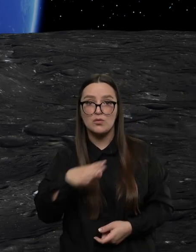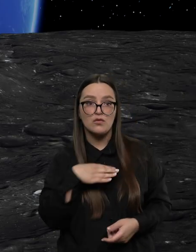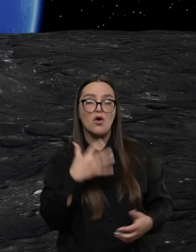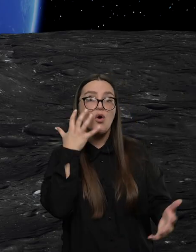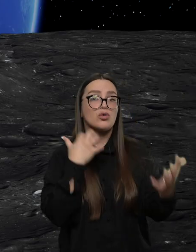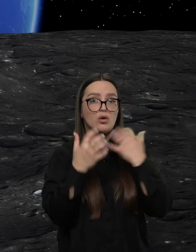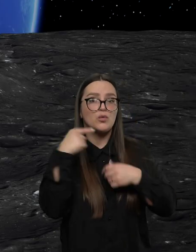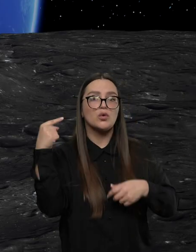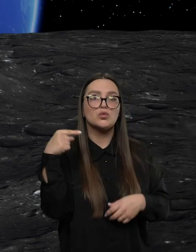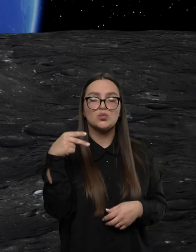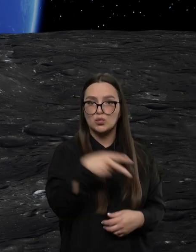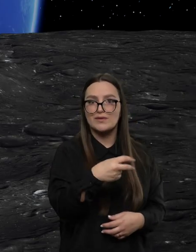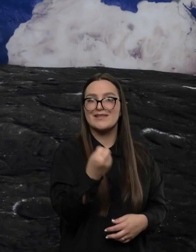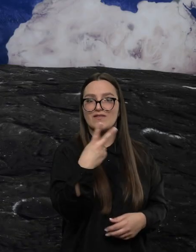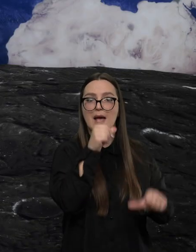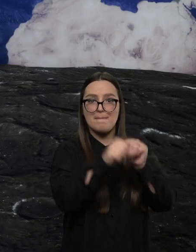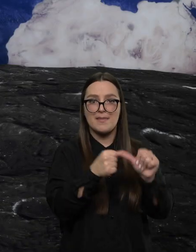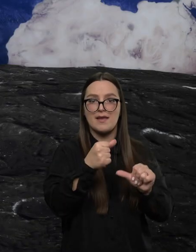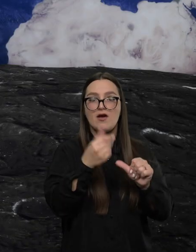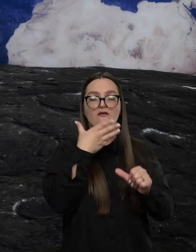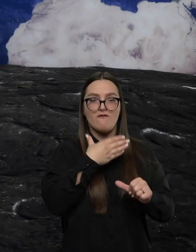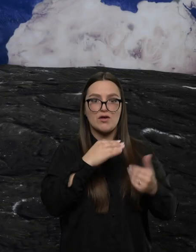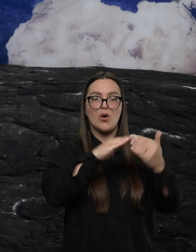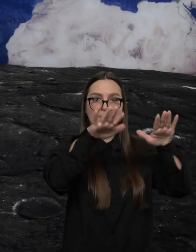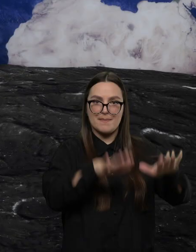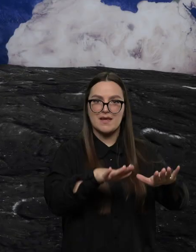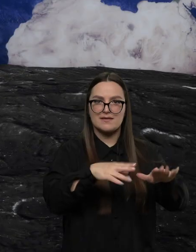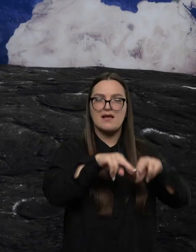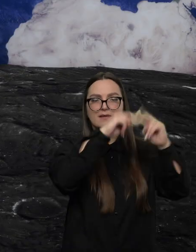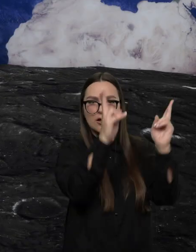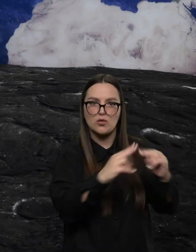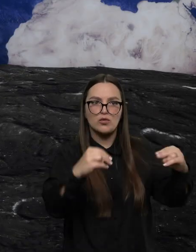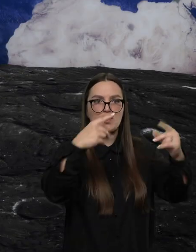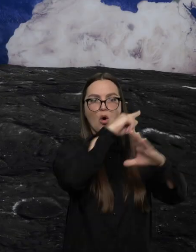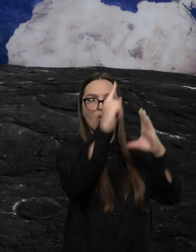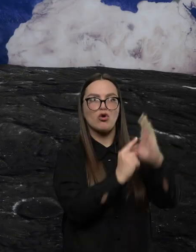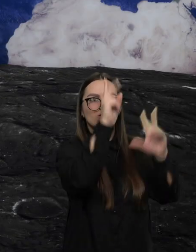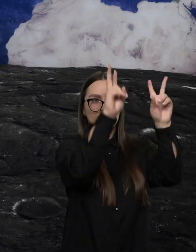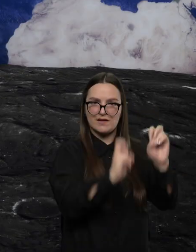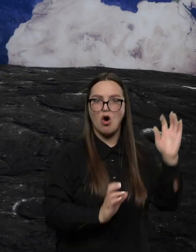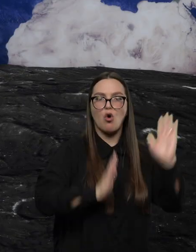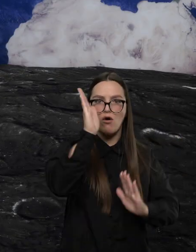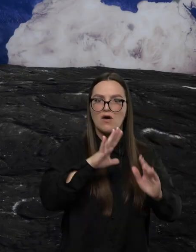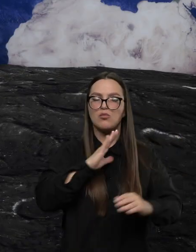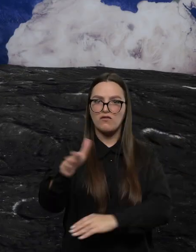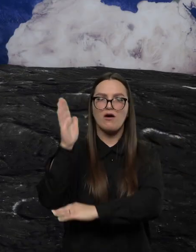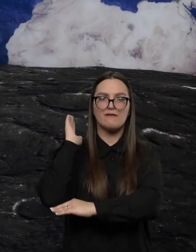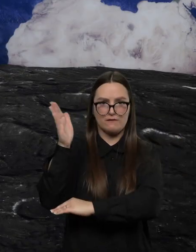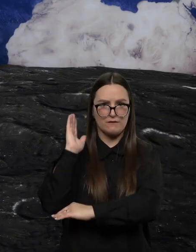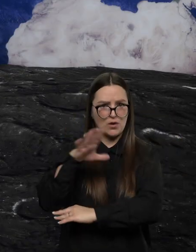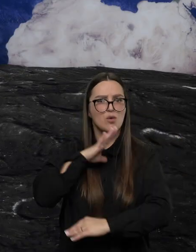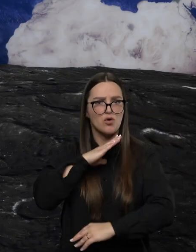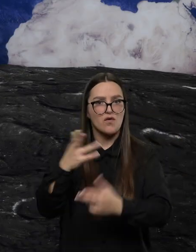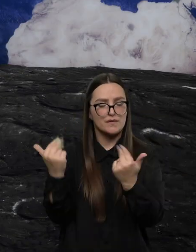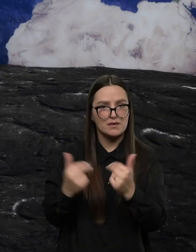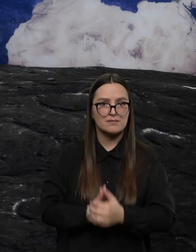Domėjausi 2012 metais Vilniuje tarptautinėje kosmoso tyrinėjimo konferencijoje skaitėte pranešimą apie marsaeigį